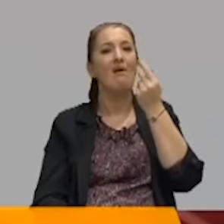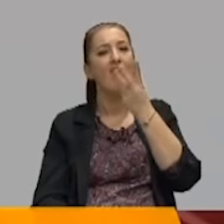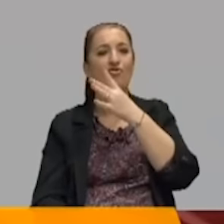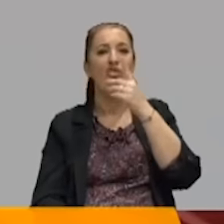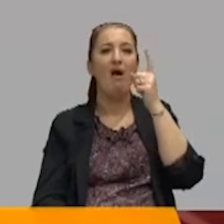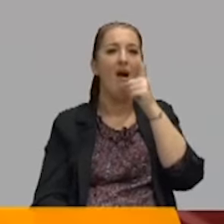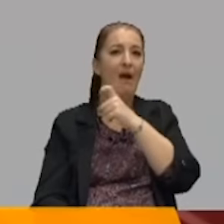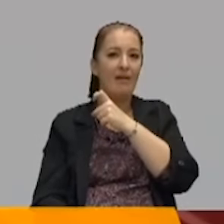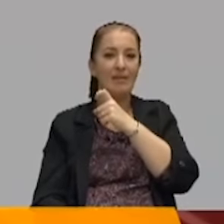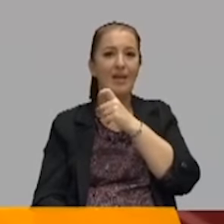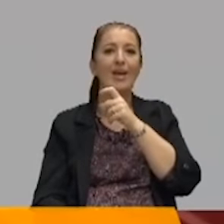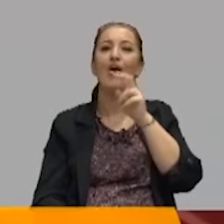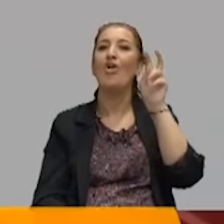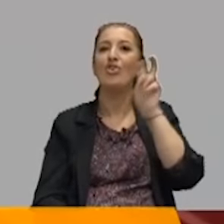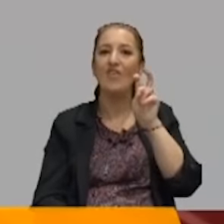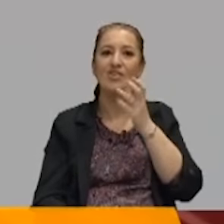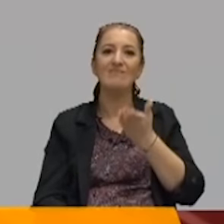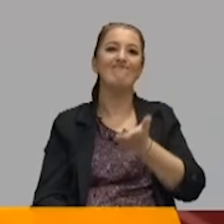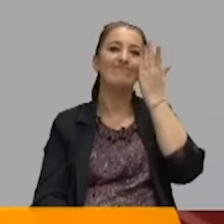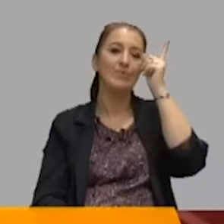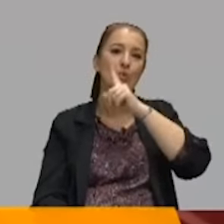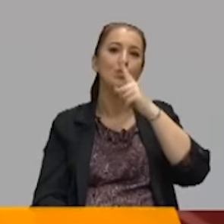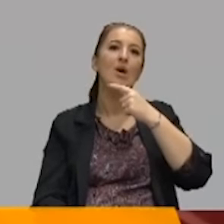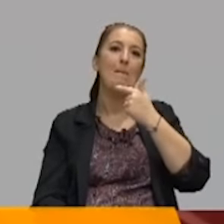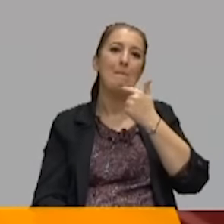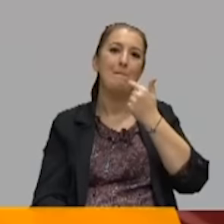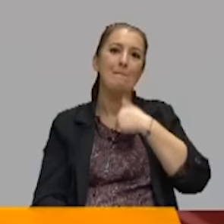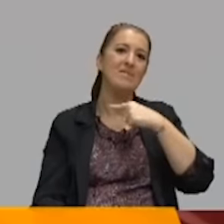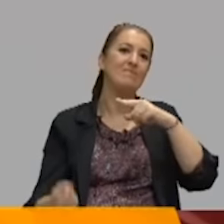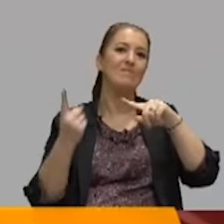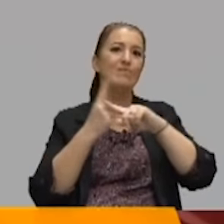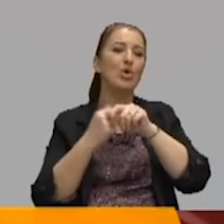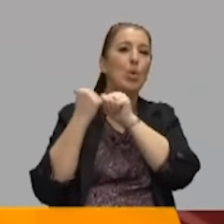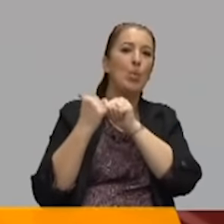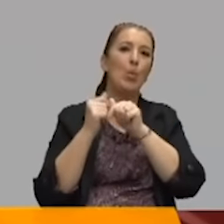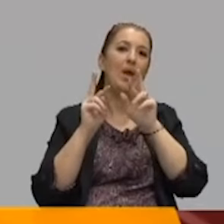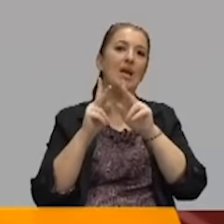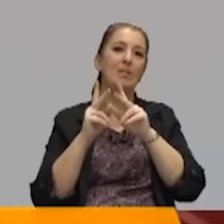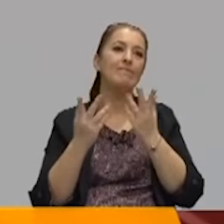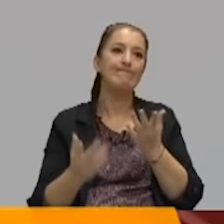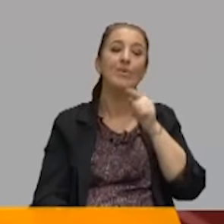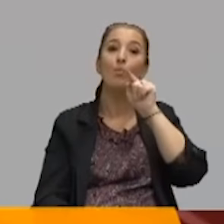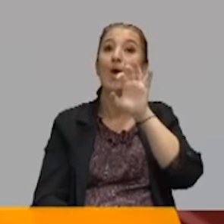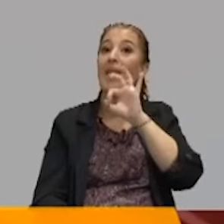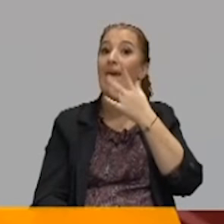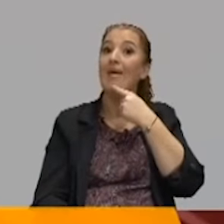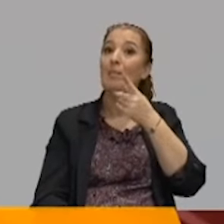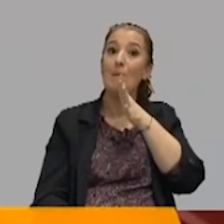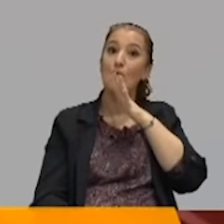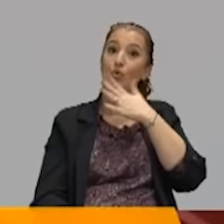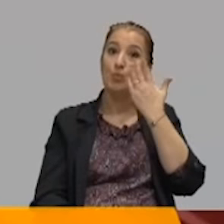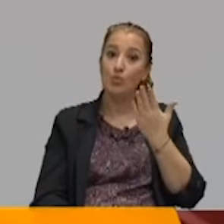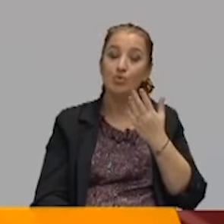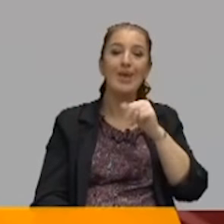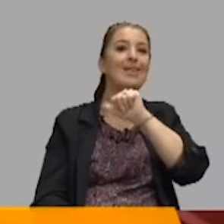aydaki döviz kur artışının bize yüklediği yük. Bu ne demek biliyor musunuz kıymetli meclis